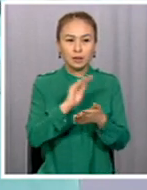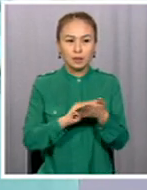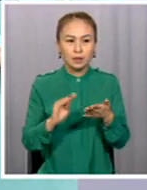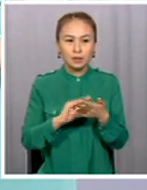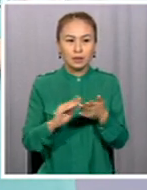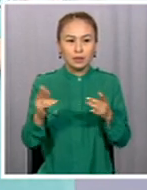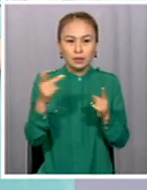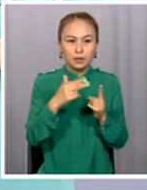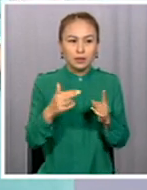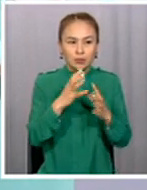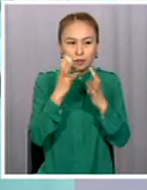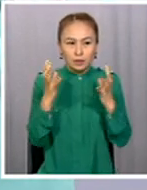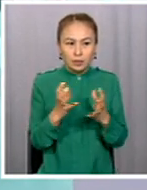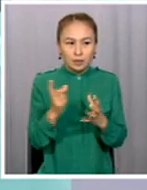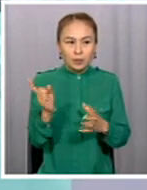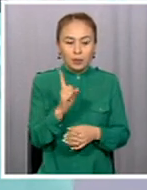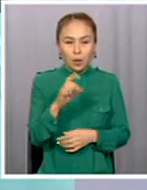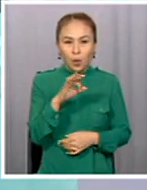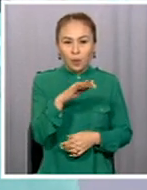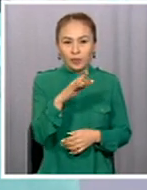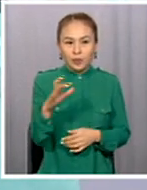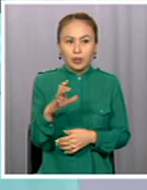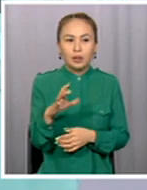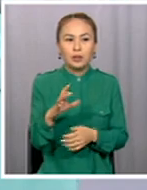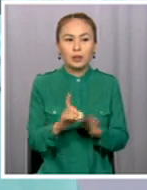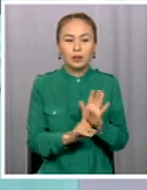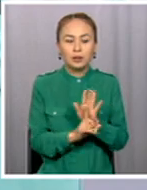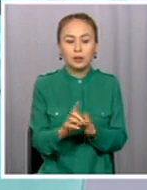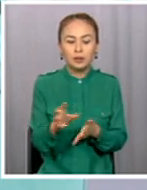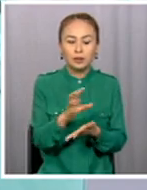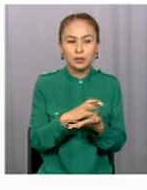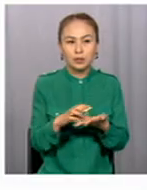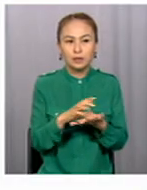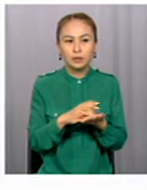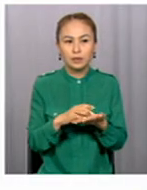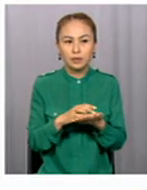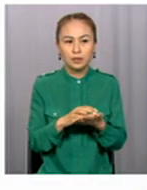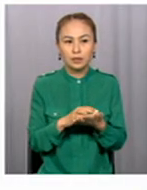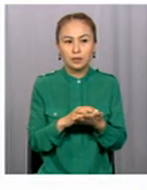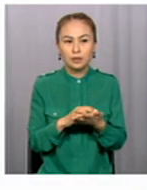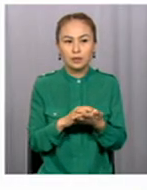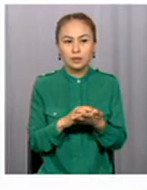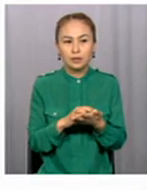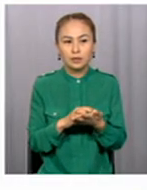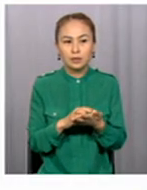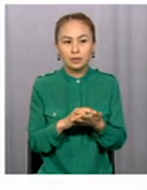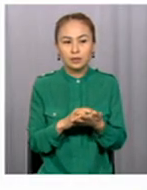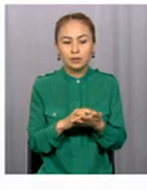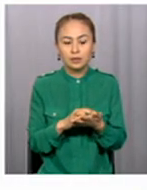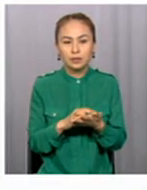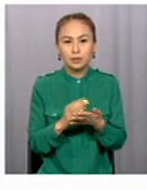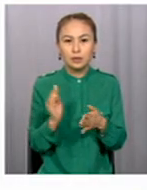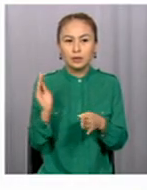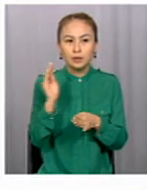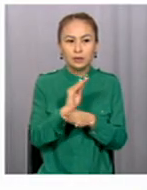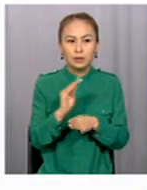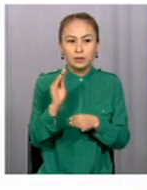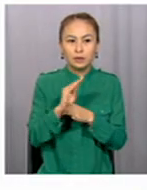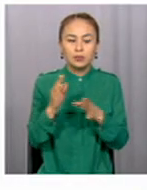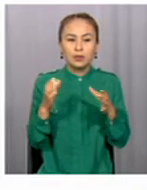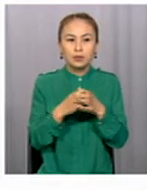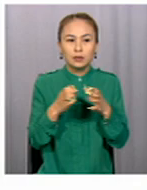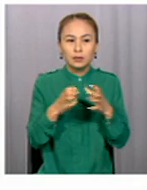мәтіндерді сақтау үшін Office батырмасын басып, одан кейін ретінде сақтаймыз